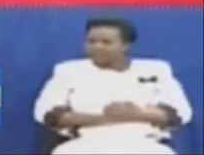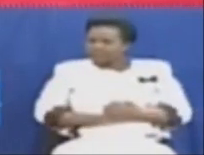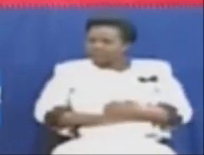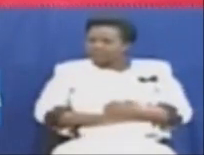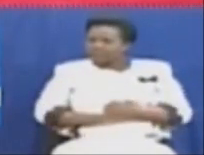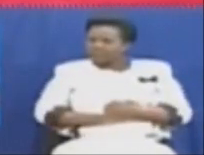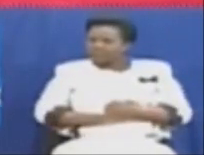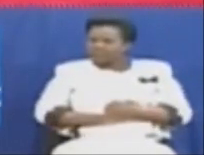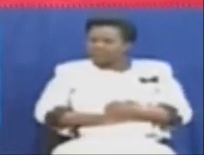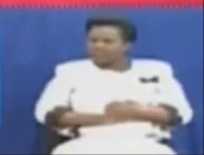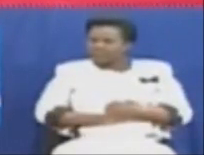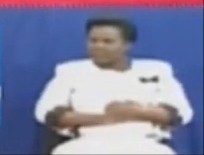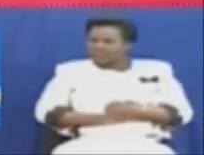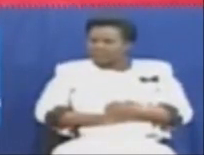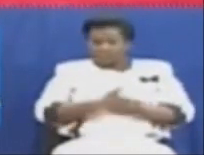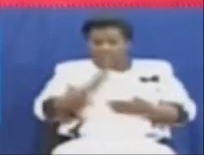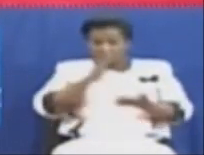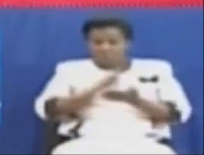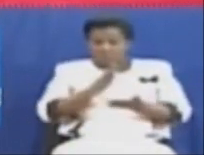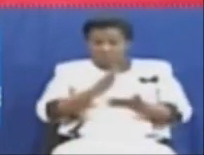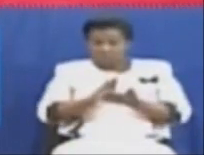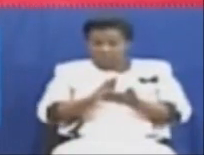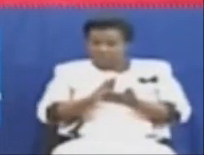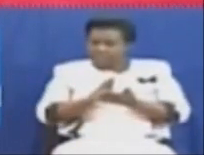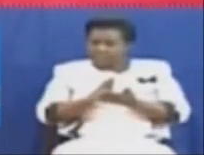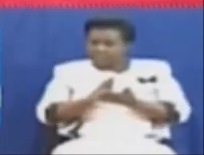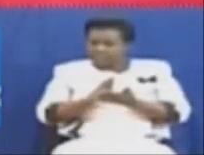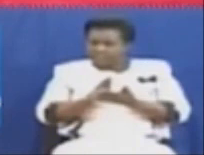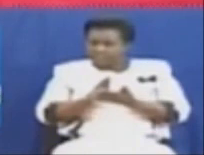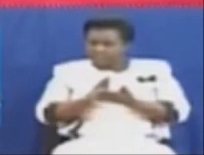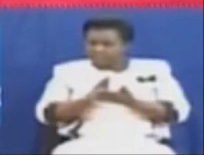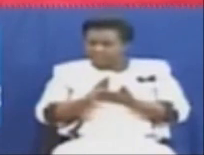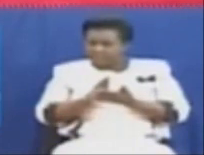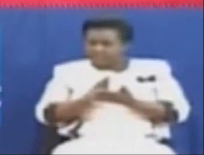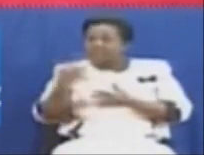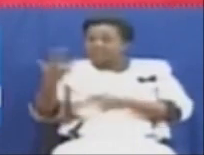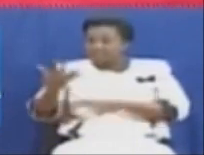Ni kweli nimepokea malalamiko haya kutoka hapa bungeni,